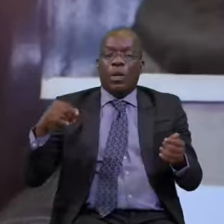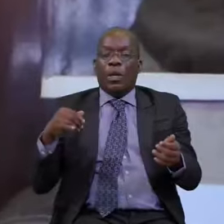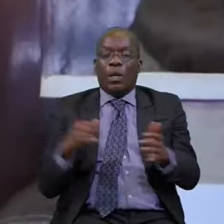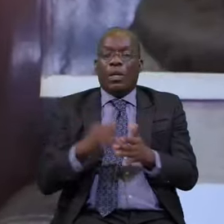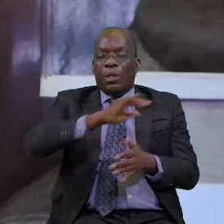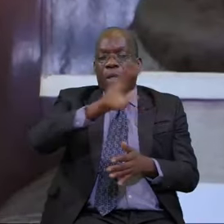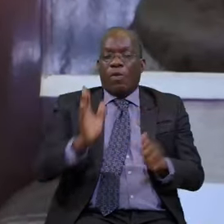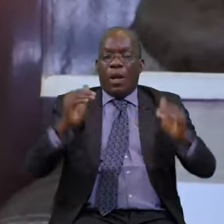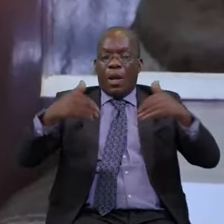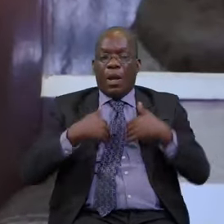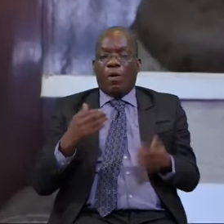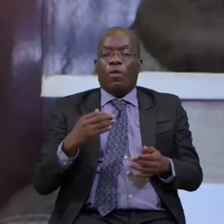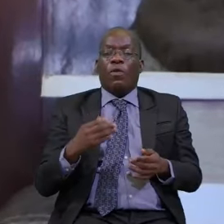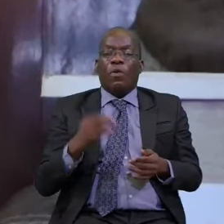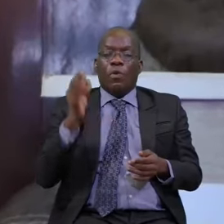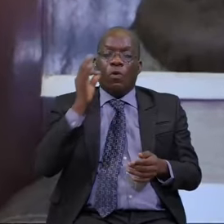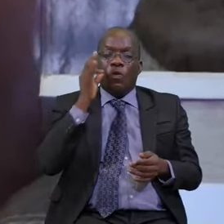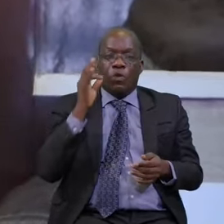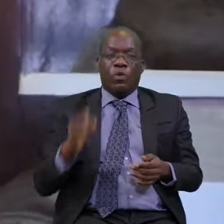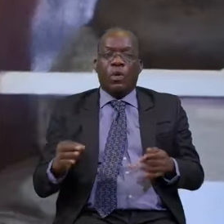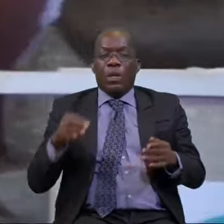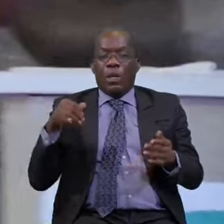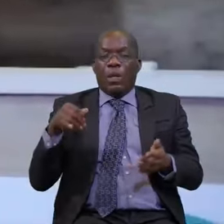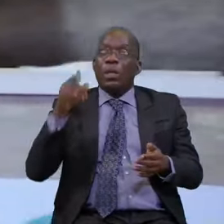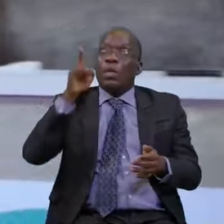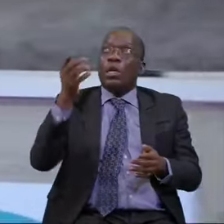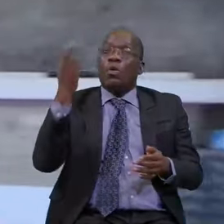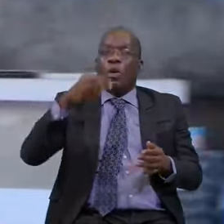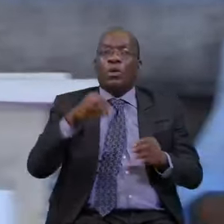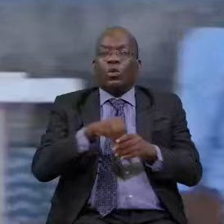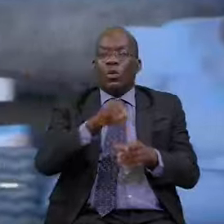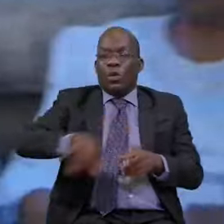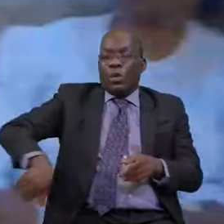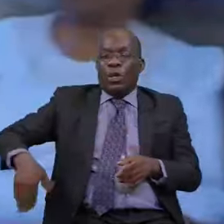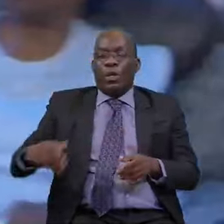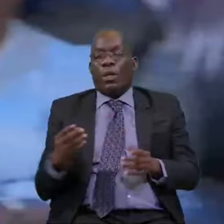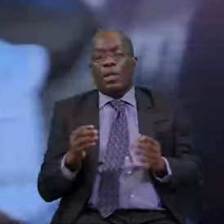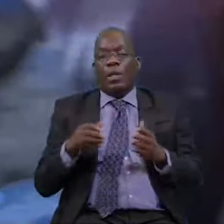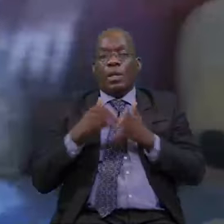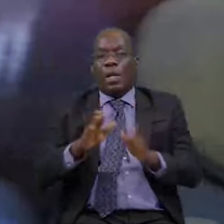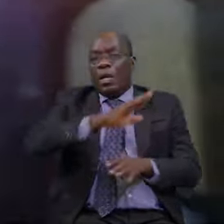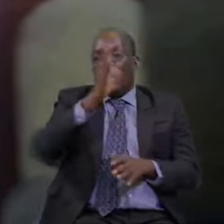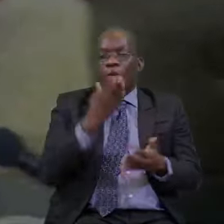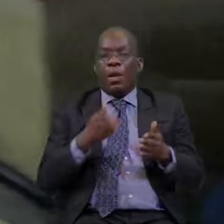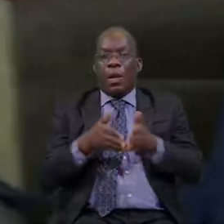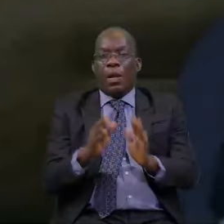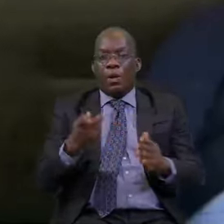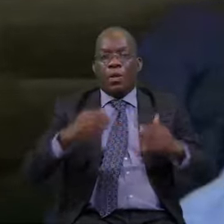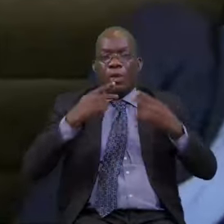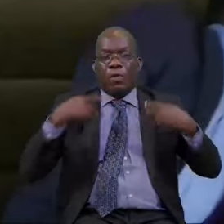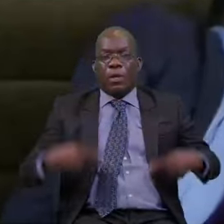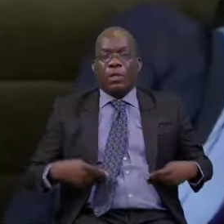et ne porte pas de fruits? Alors, il est un dirigeant qui sème. Il ne permet pas aux pharisiens,